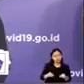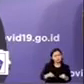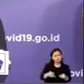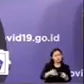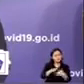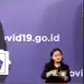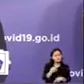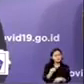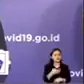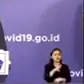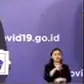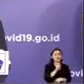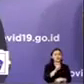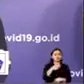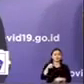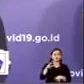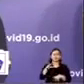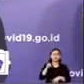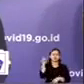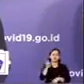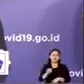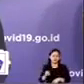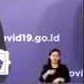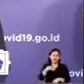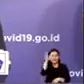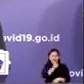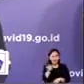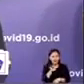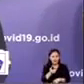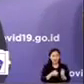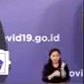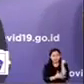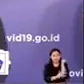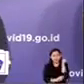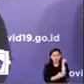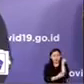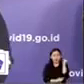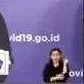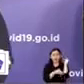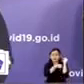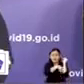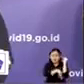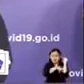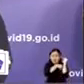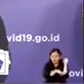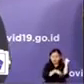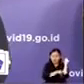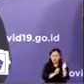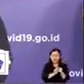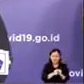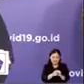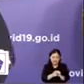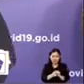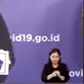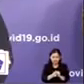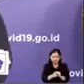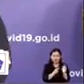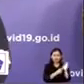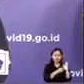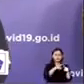itu bisa kita ambil dari darah dengan pembiakan kalau hemat itu politik sekali tiga sampai empat hari kalau natural cleaner